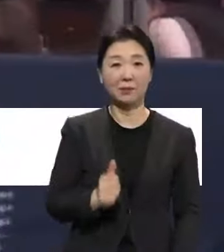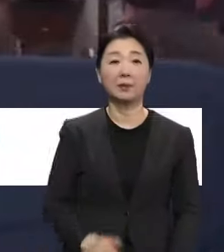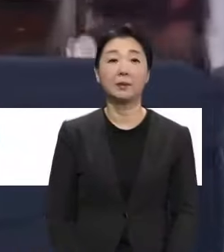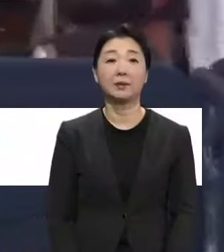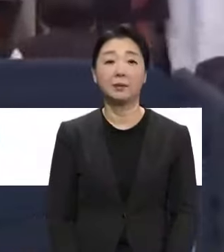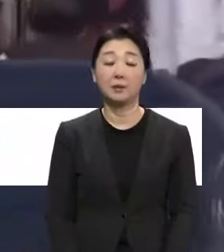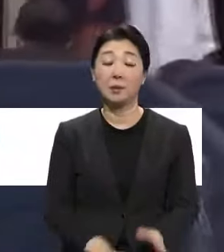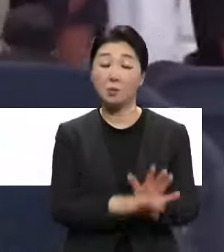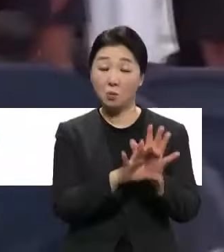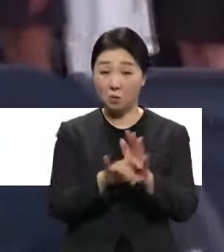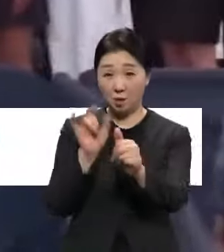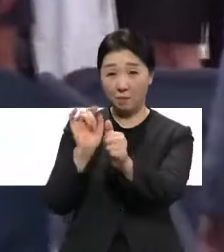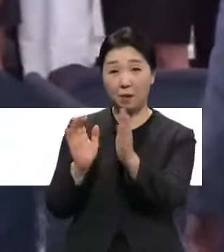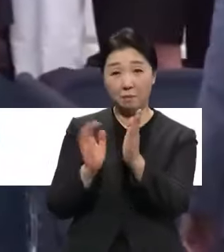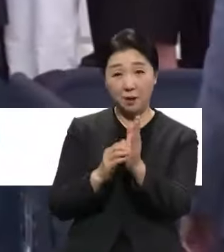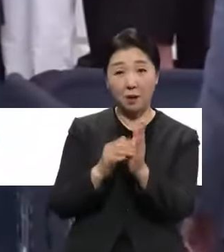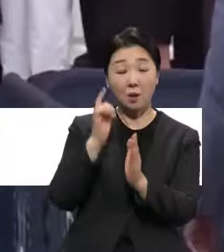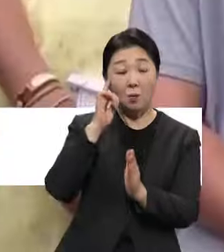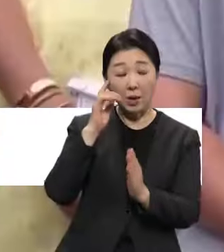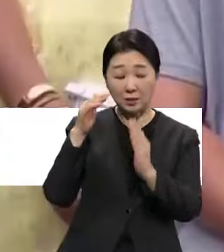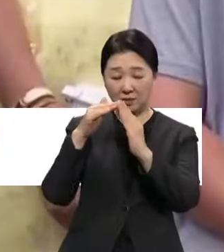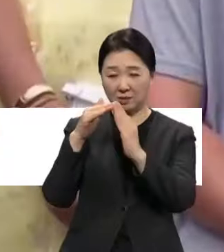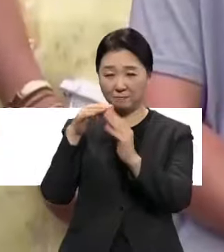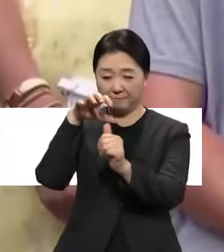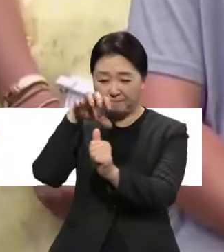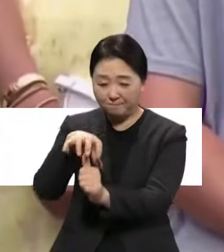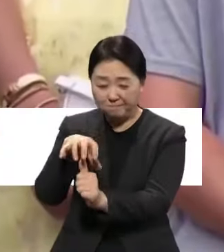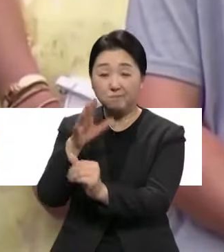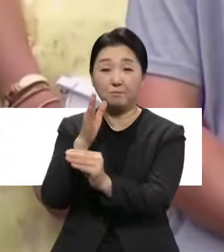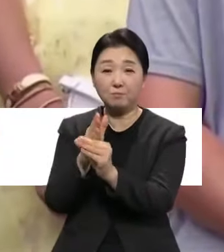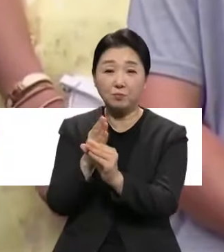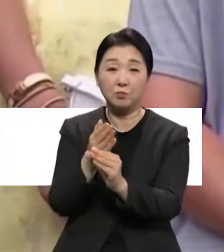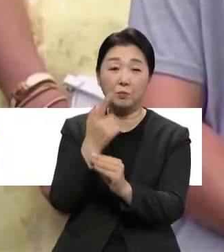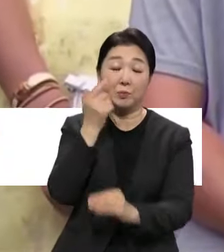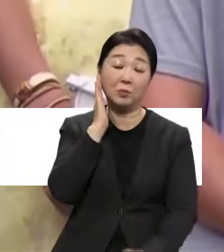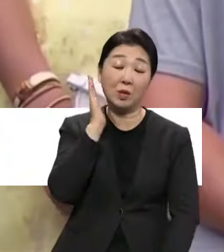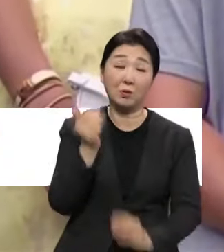코로나에 걸려 델라웨어에서 자가 중인 바이